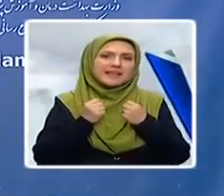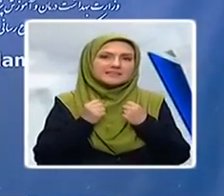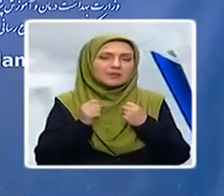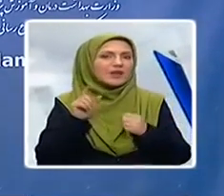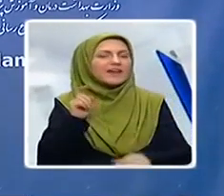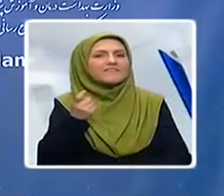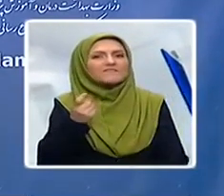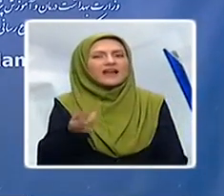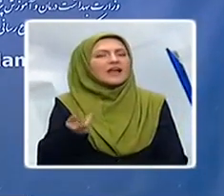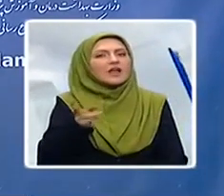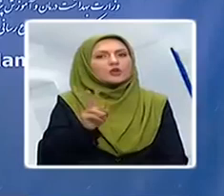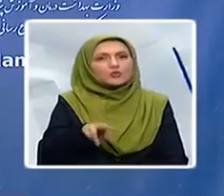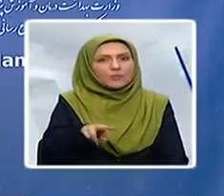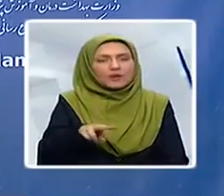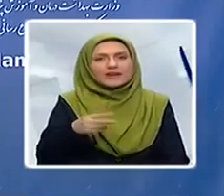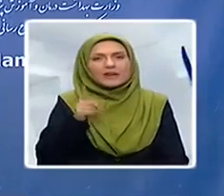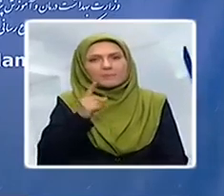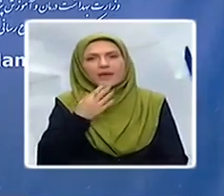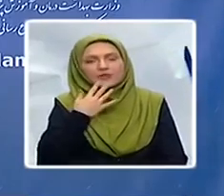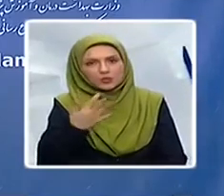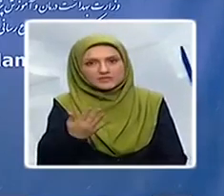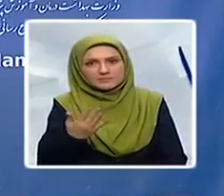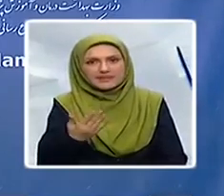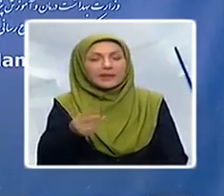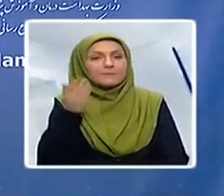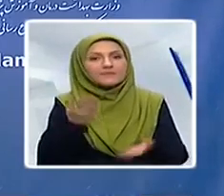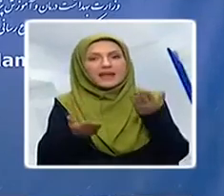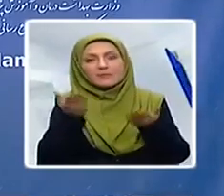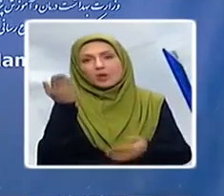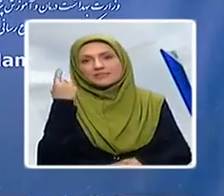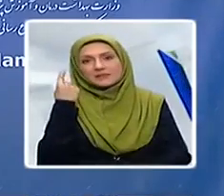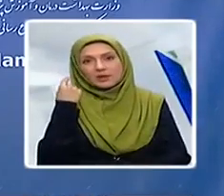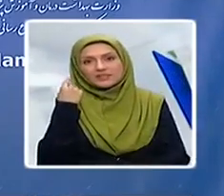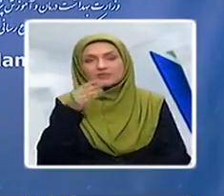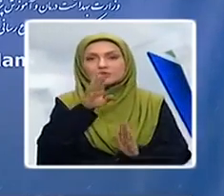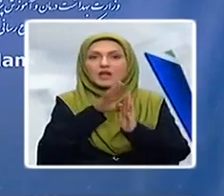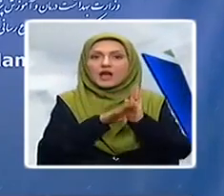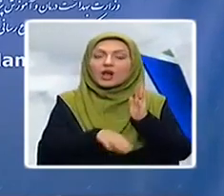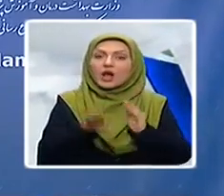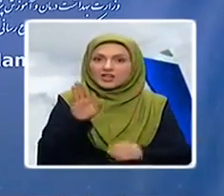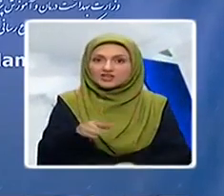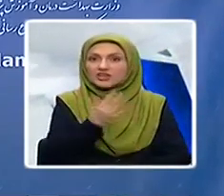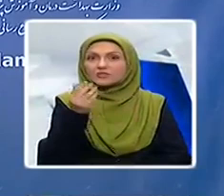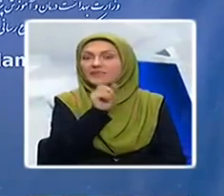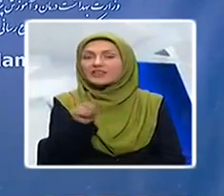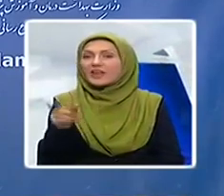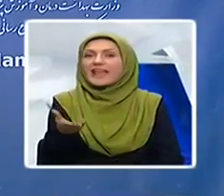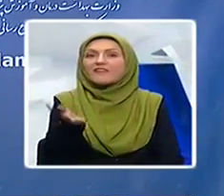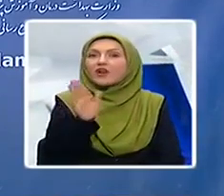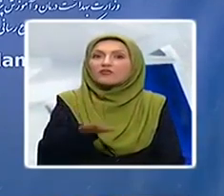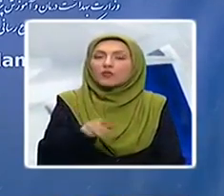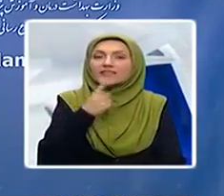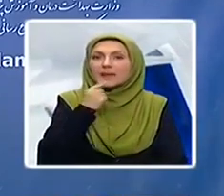که شاید باز هم متفاوت باشه نسبت به روزهای گذشته، ما باز هم کاهشی در موارد مرگ و میر و در گذشت ناشی از ابتلا